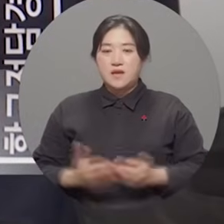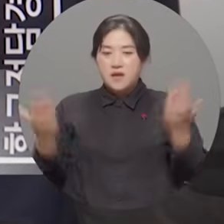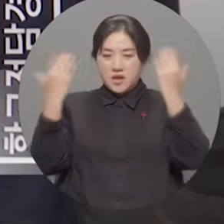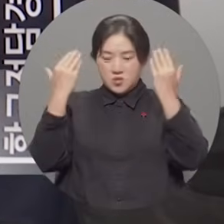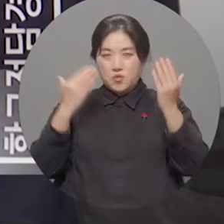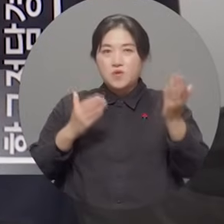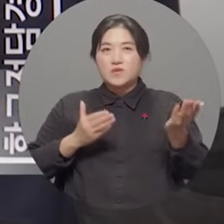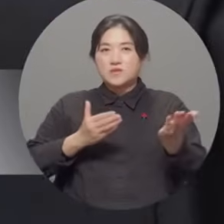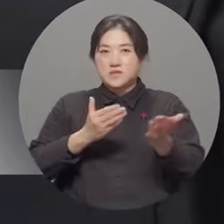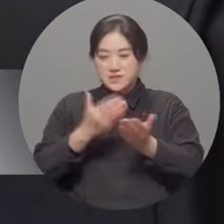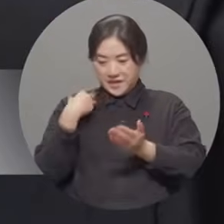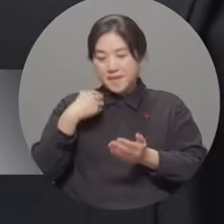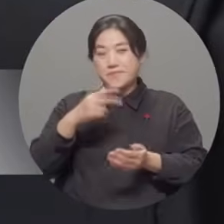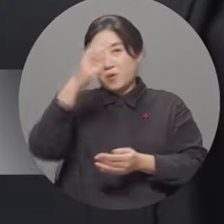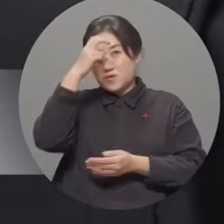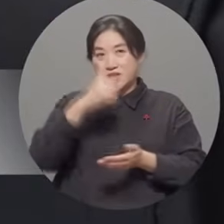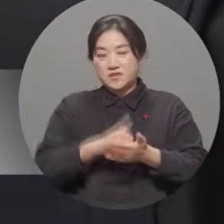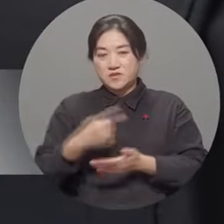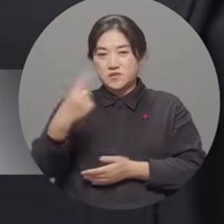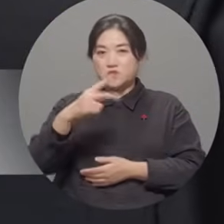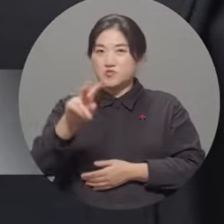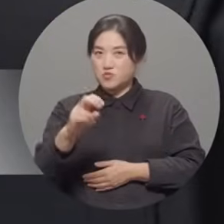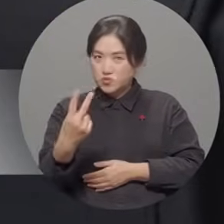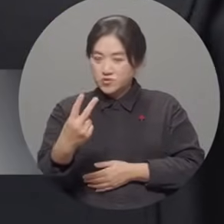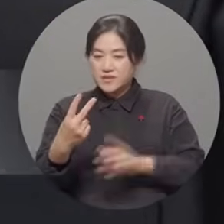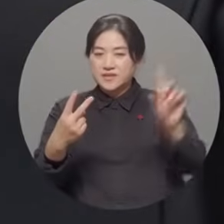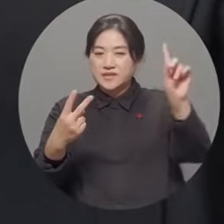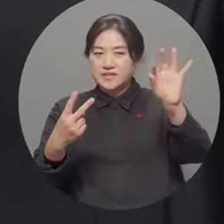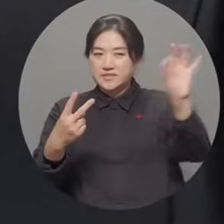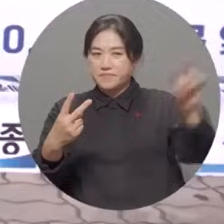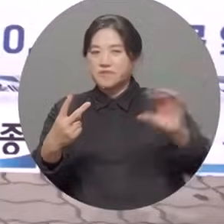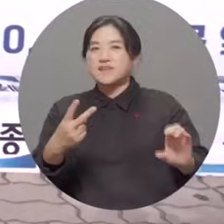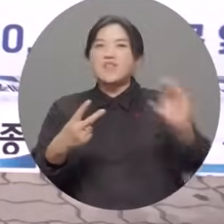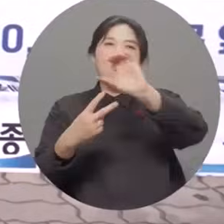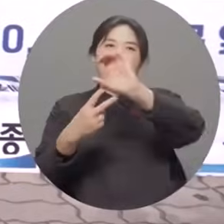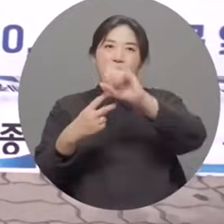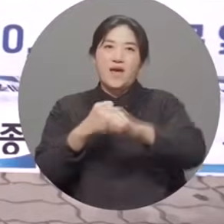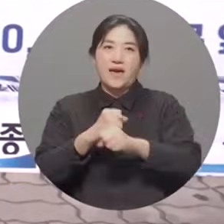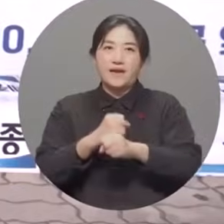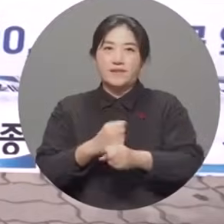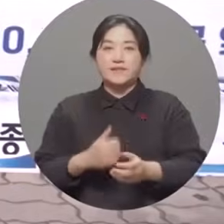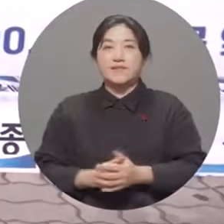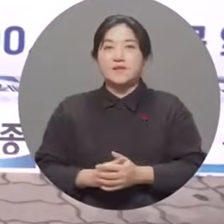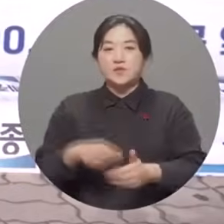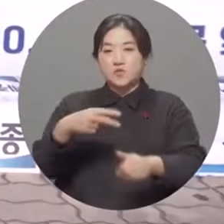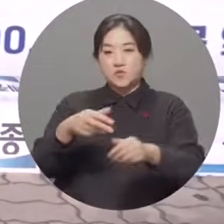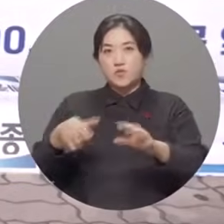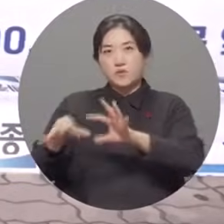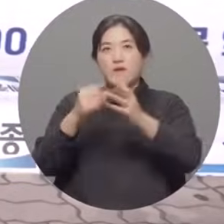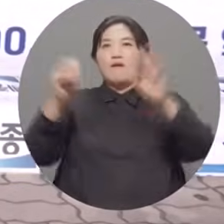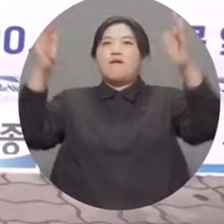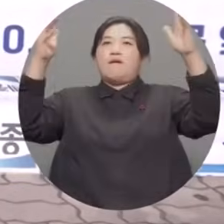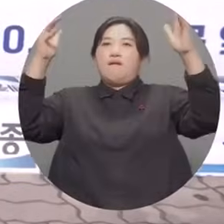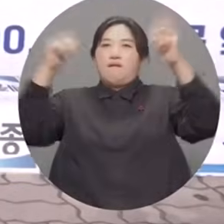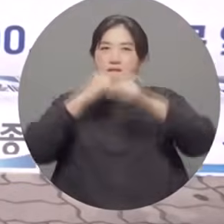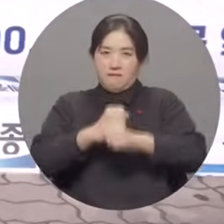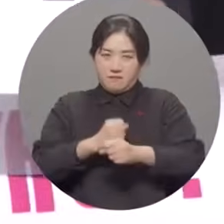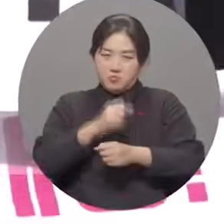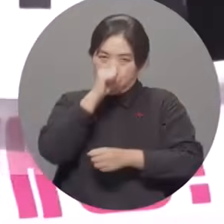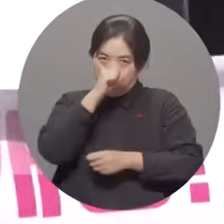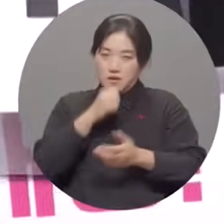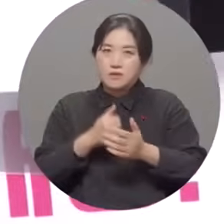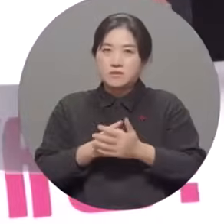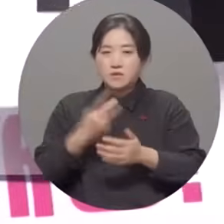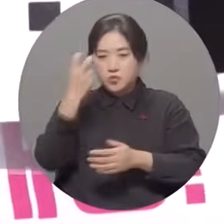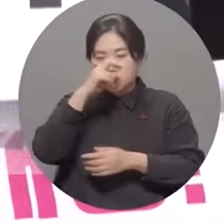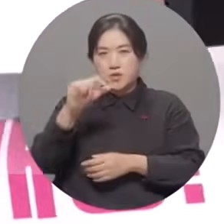경찰관도 1,022명에서 10% 늘리기로 했습니다. 교육계는 환영의 뜻을 밝히면서도